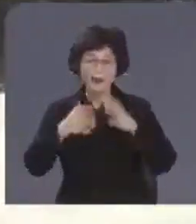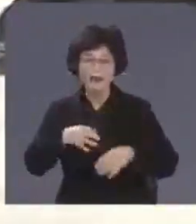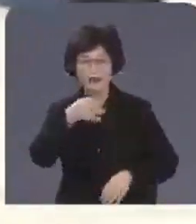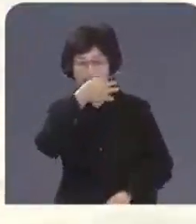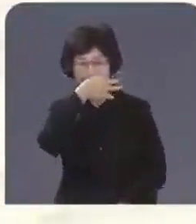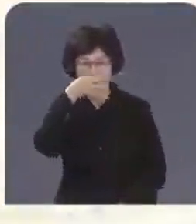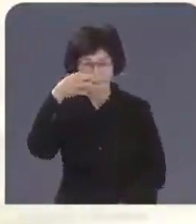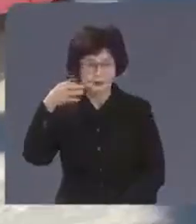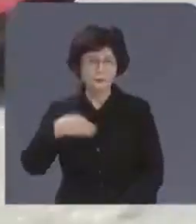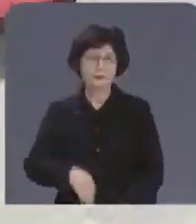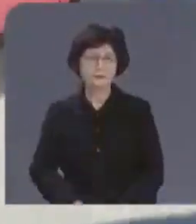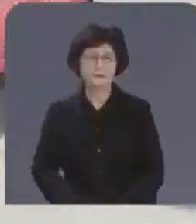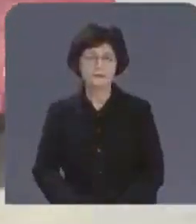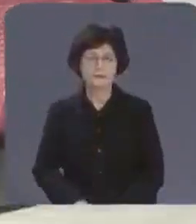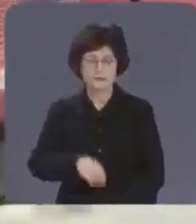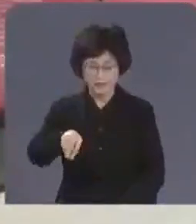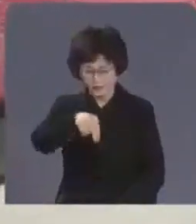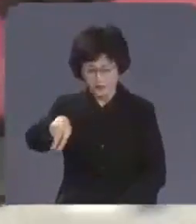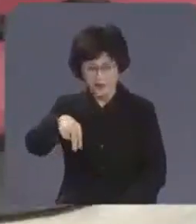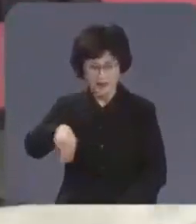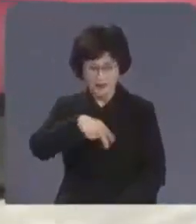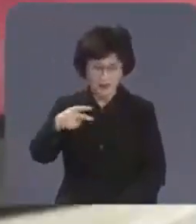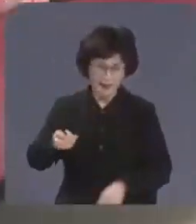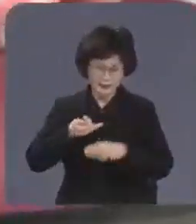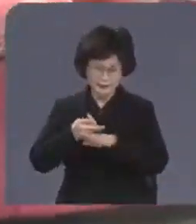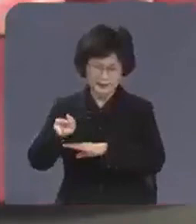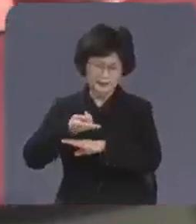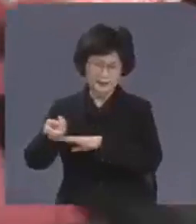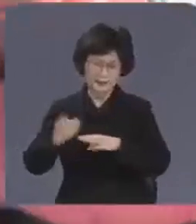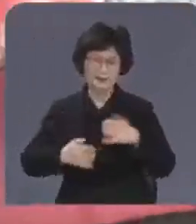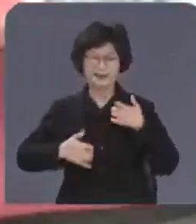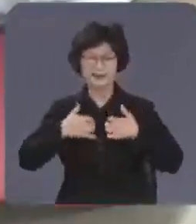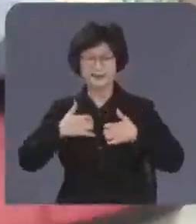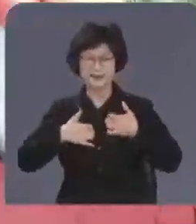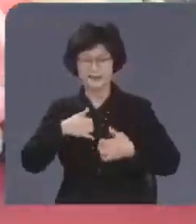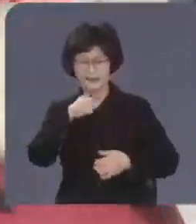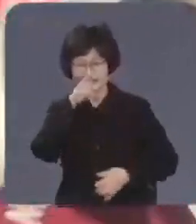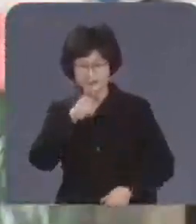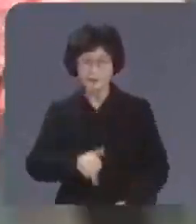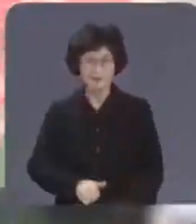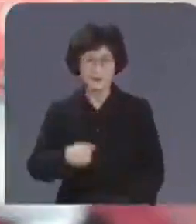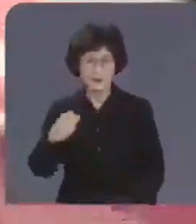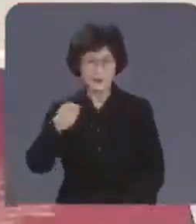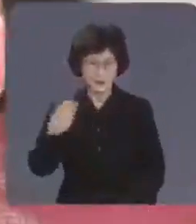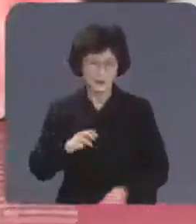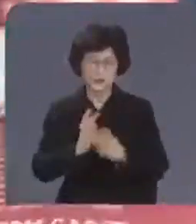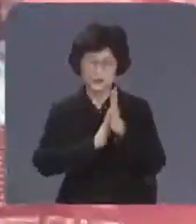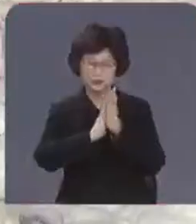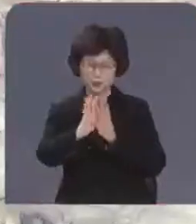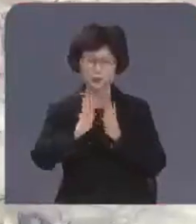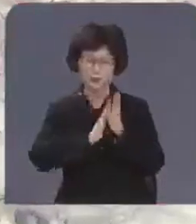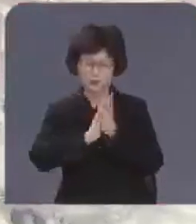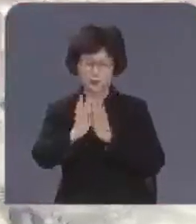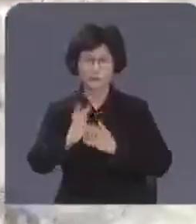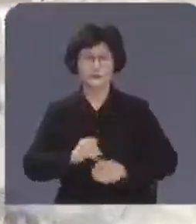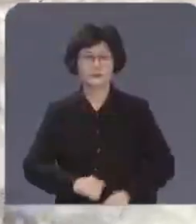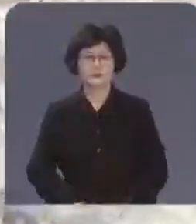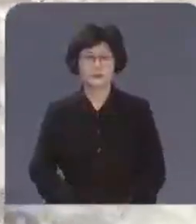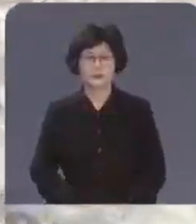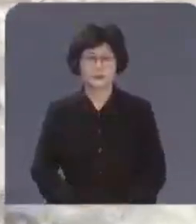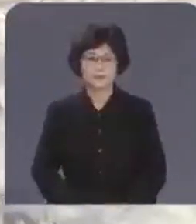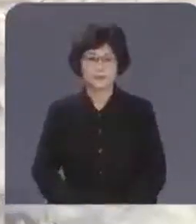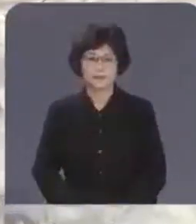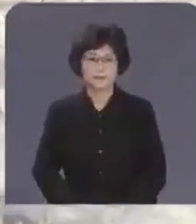됐습니다. 빙글빙글 돌며 눈밭이 미끄러져 내려오는 재미에 몇 번이고 다시 줄을 서는 어린이들.